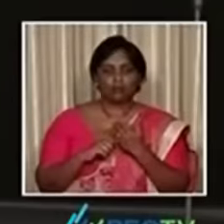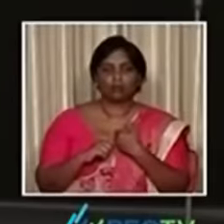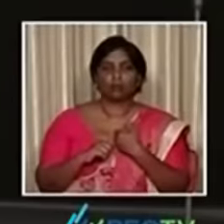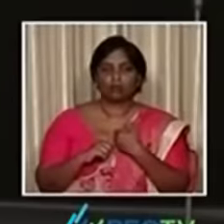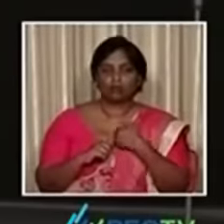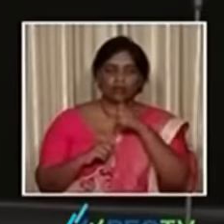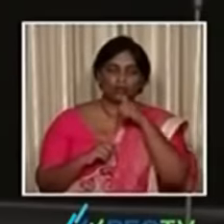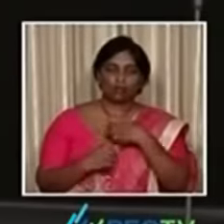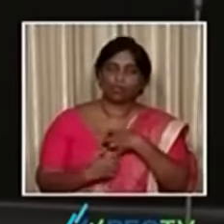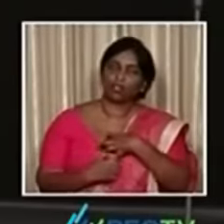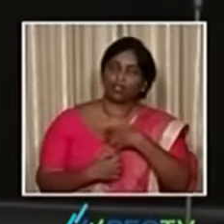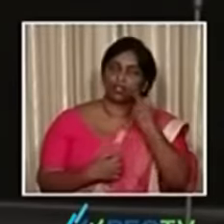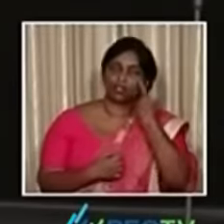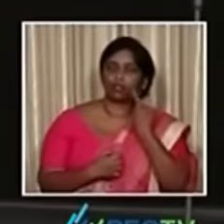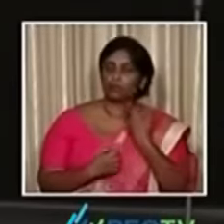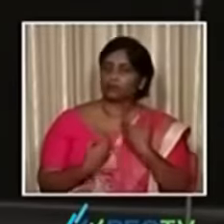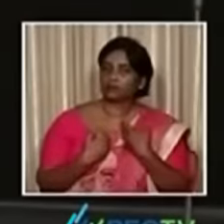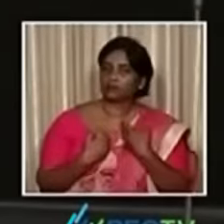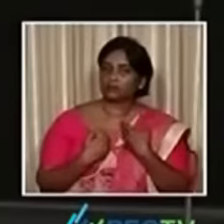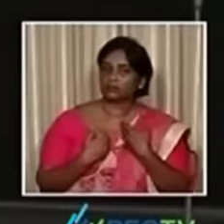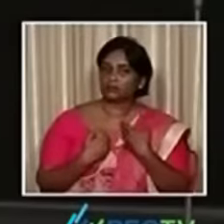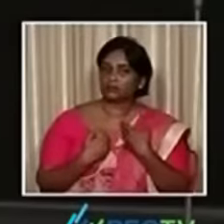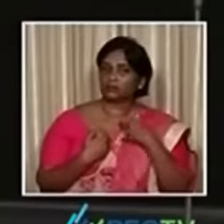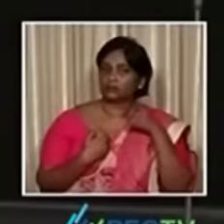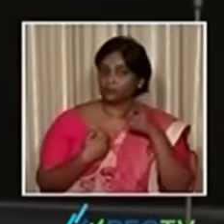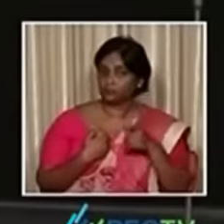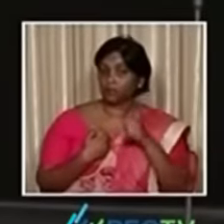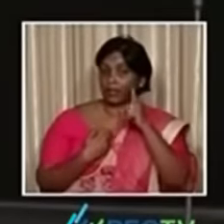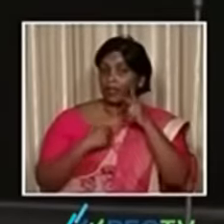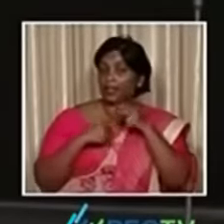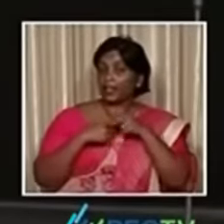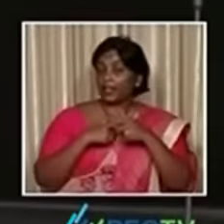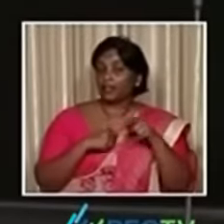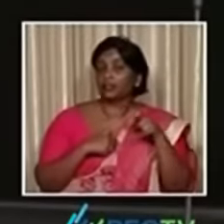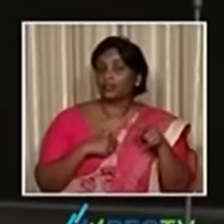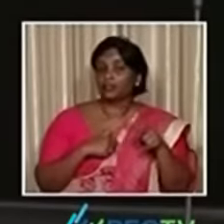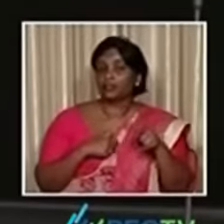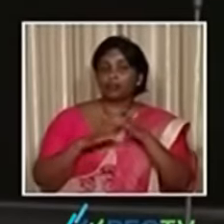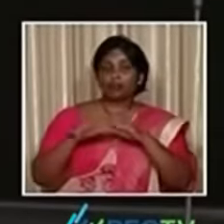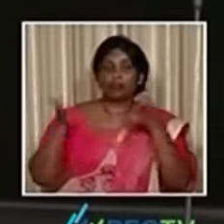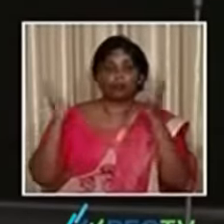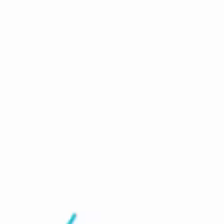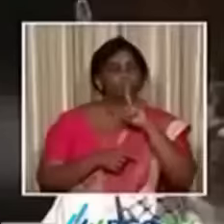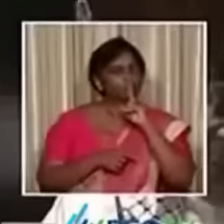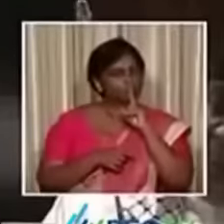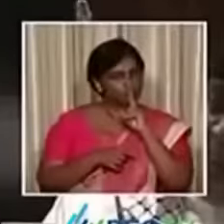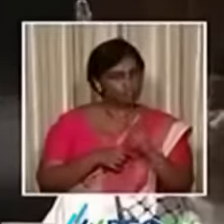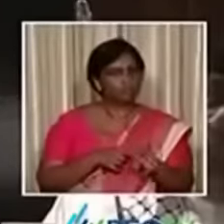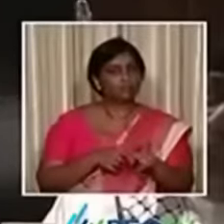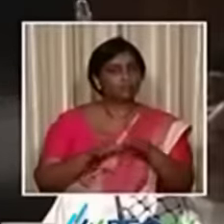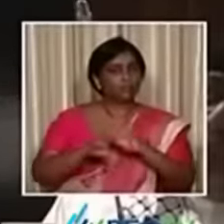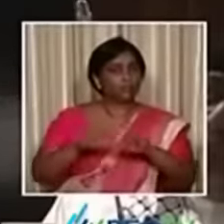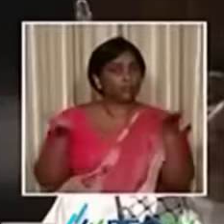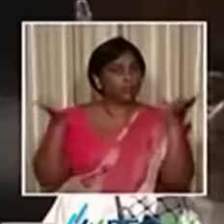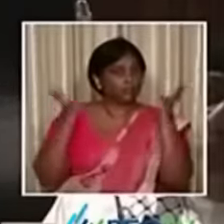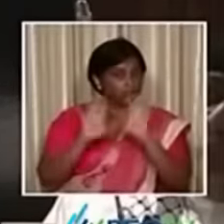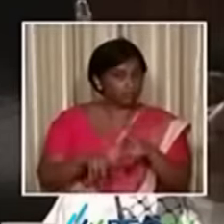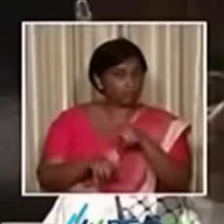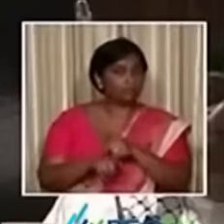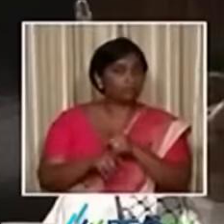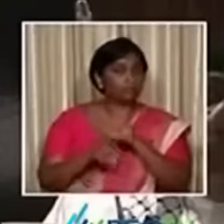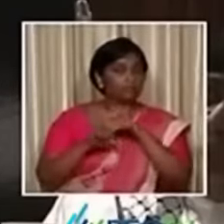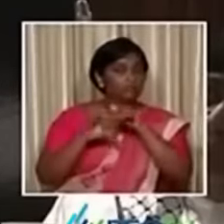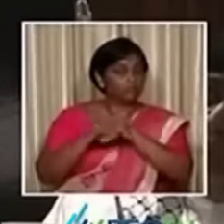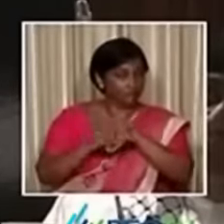මම අතිශයින්ම කනගාටුවට පත් වෙනවා. මේක එක හේතුවක් තමයි මේ පරිවාස නිලධාරීන් මේ පරිවාස බහරයට පත්